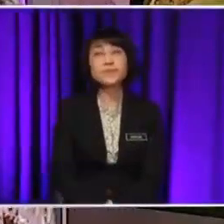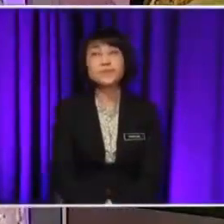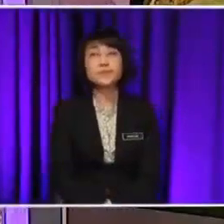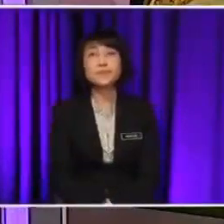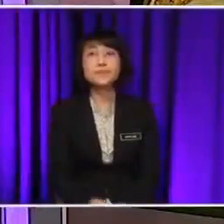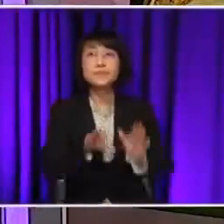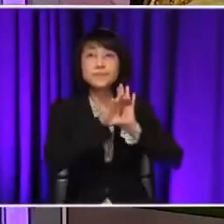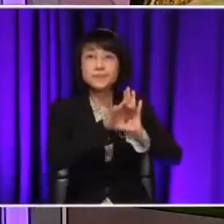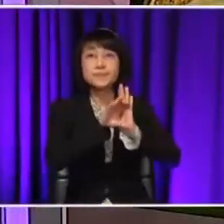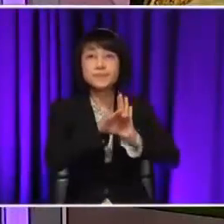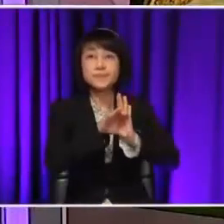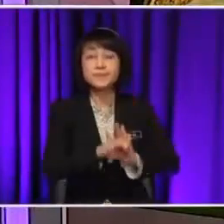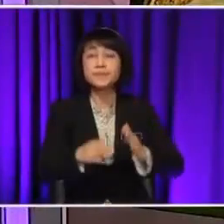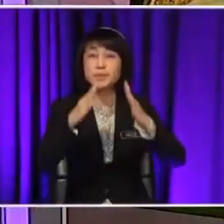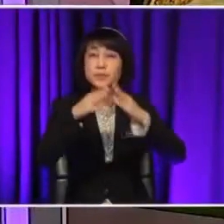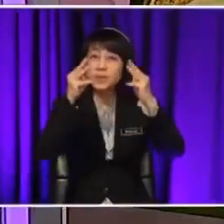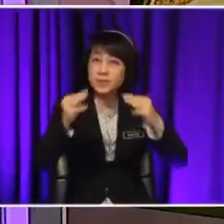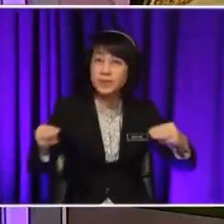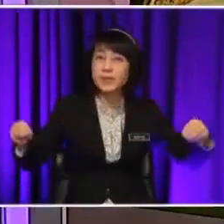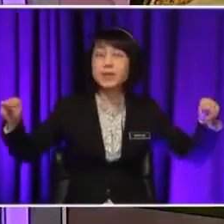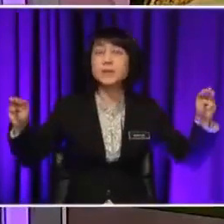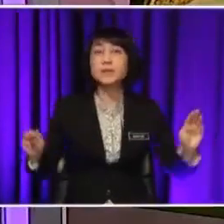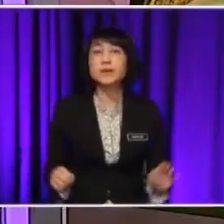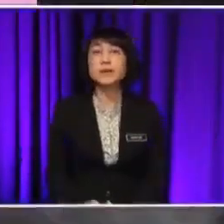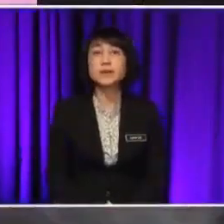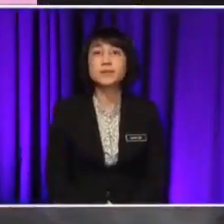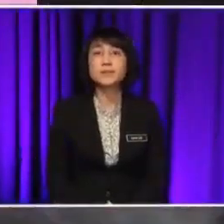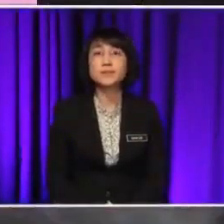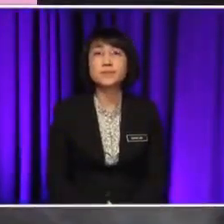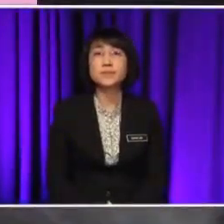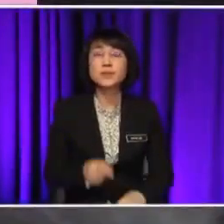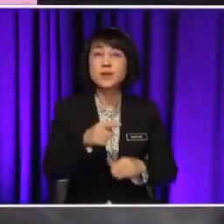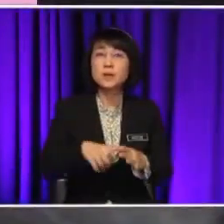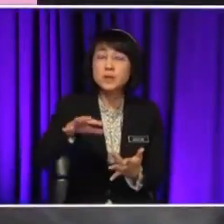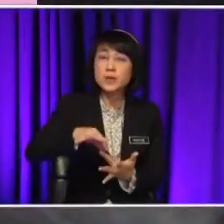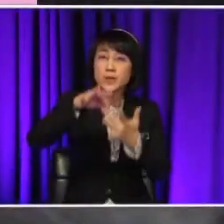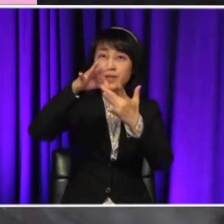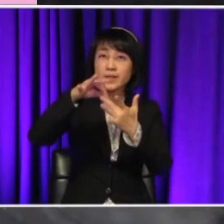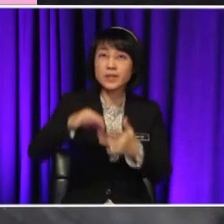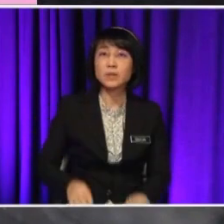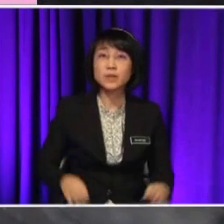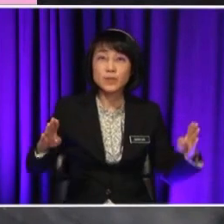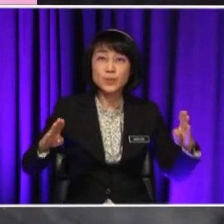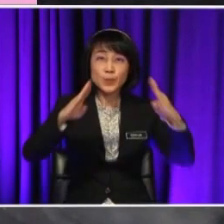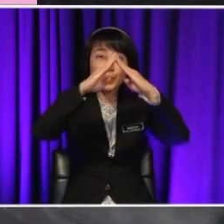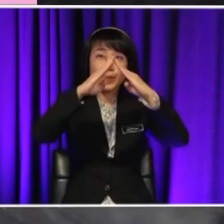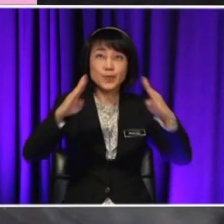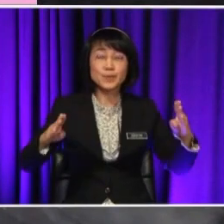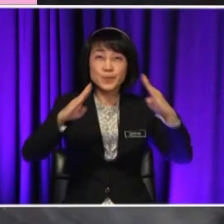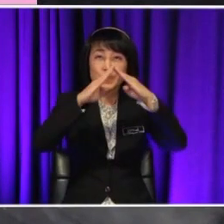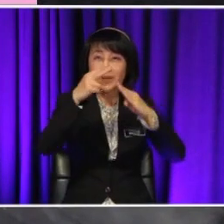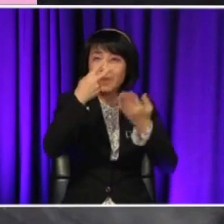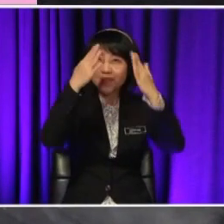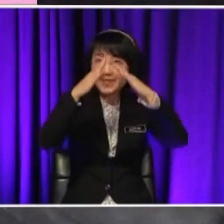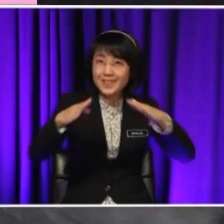cikgu contohlah macam rumah Minangkabau. Apa uniknya Minangkabau? Sebab bentuk bumbungnya. Betul. Terdapat di negeri mana, Fizik? Negeri Sembilan, cikgu. Pandai. Ya. Yeah.